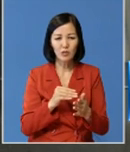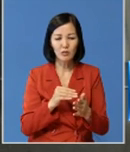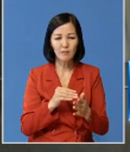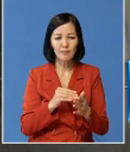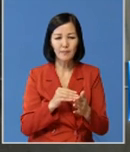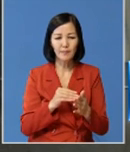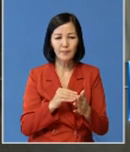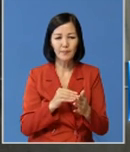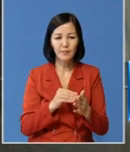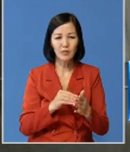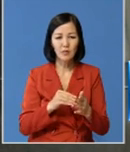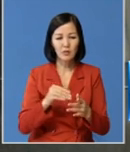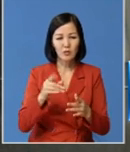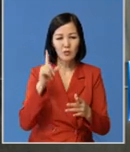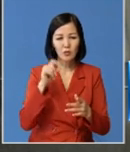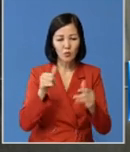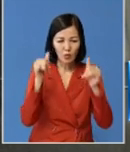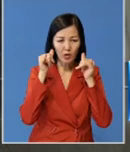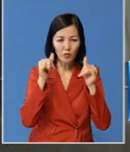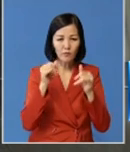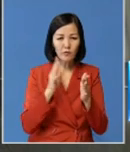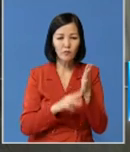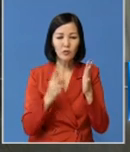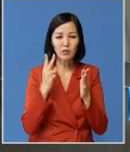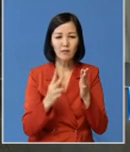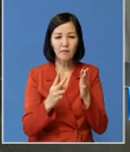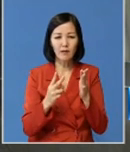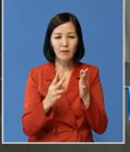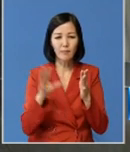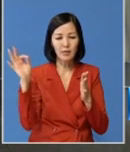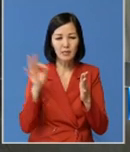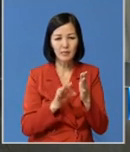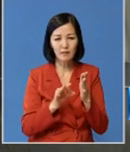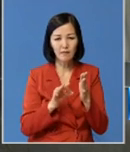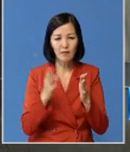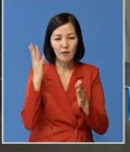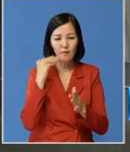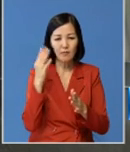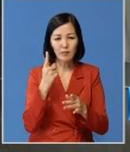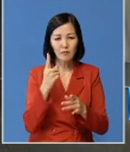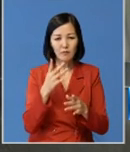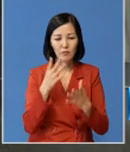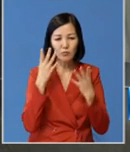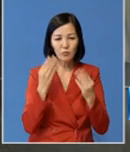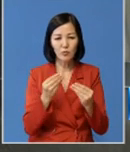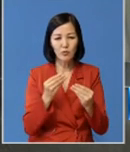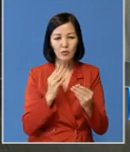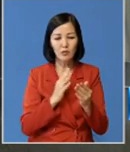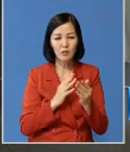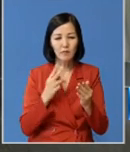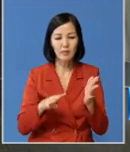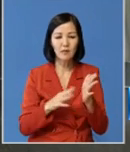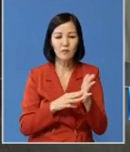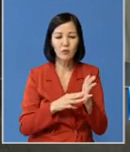выход на 100 коров 92%, среднесуточный валовый надой 25 тонн в сутки, в среднем на одну голову 28